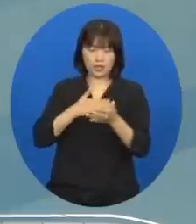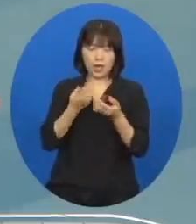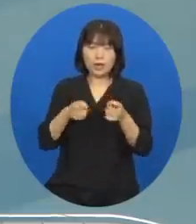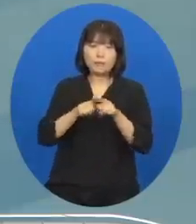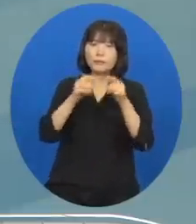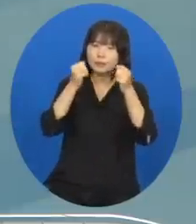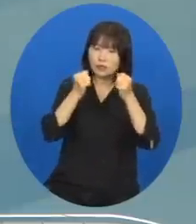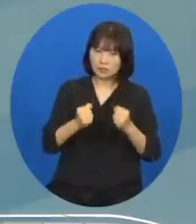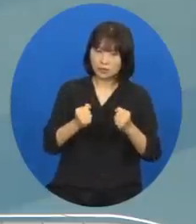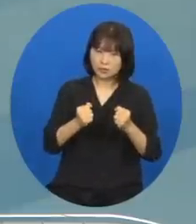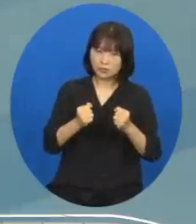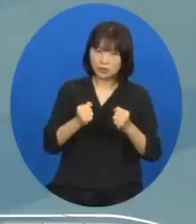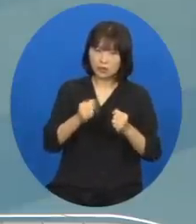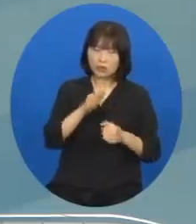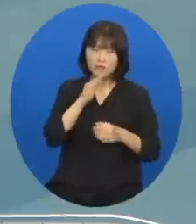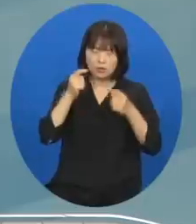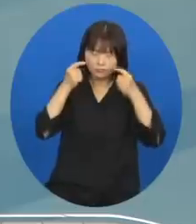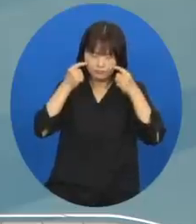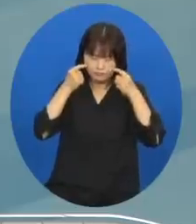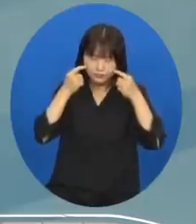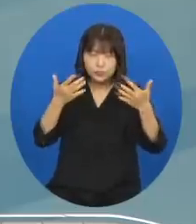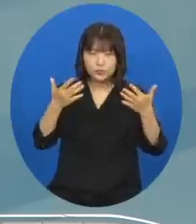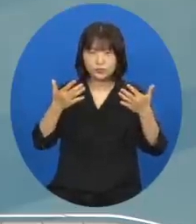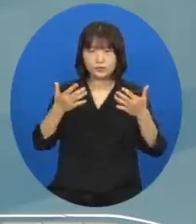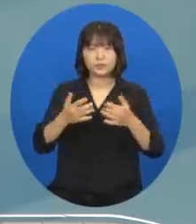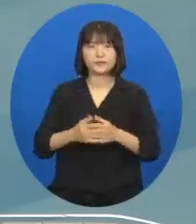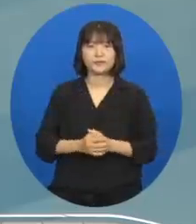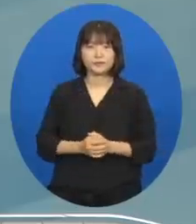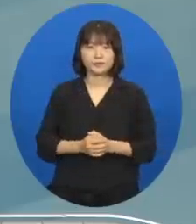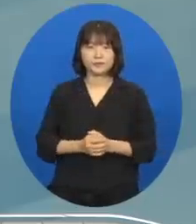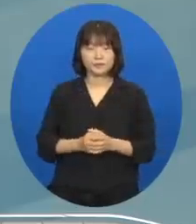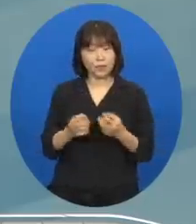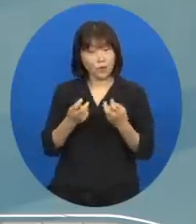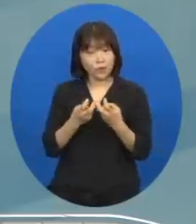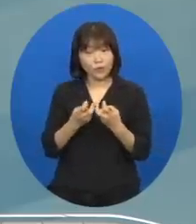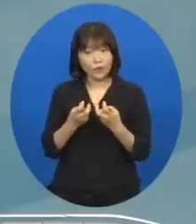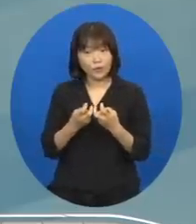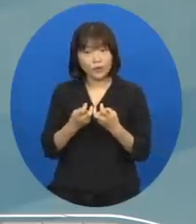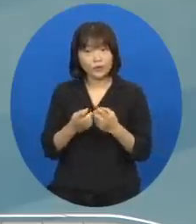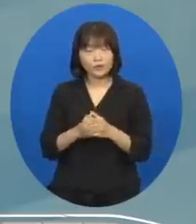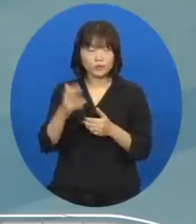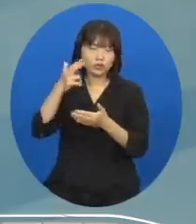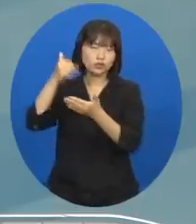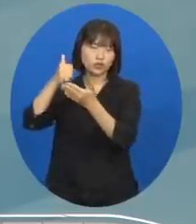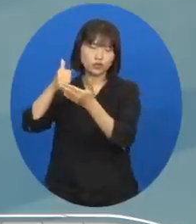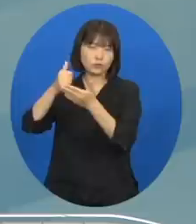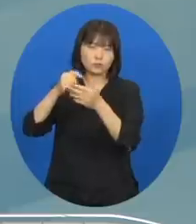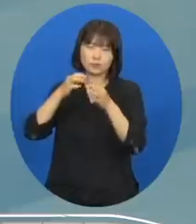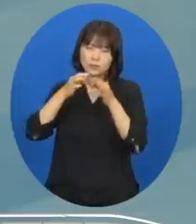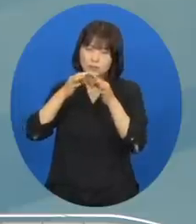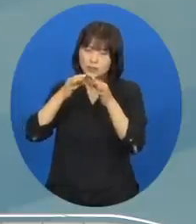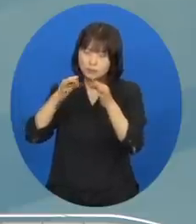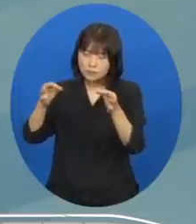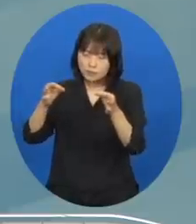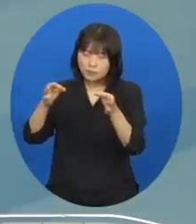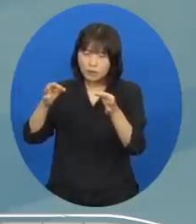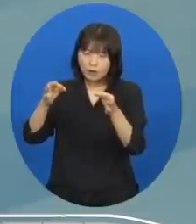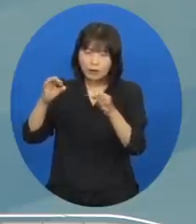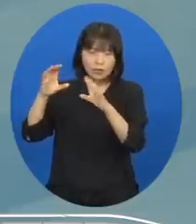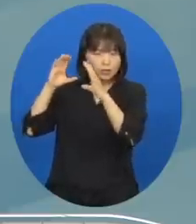것이 너무 분명합니다. 어떻게 그렇습니까? 주님의 음성을 듣기